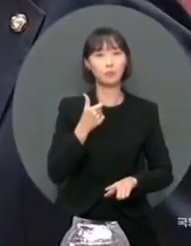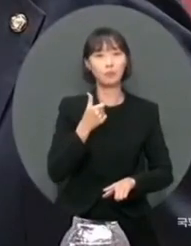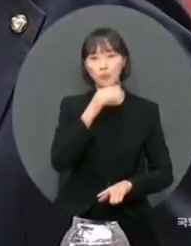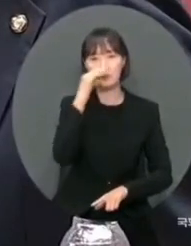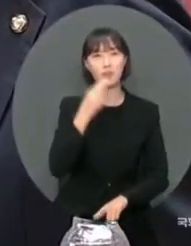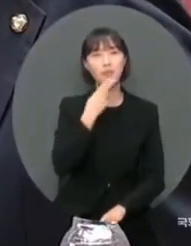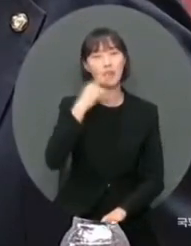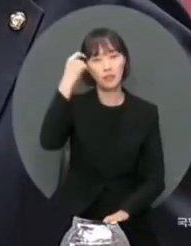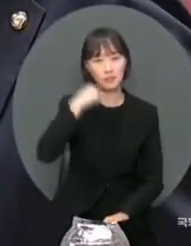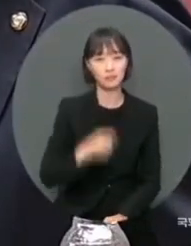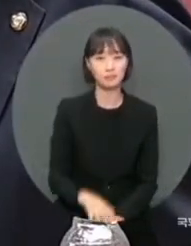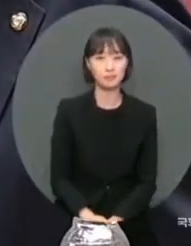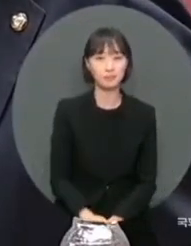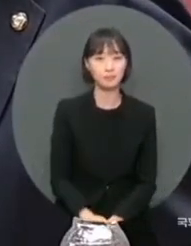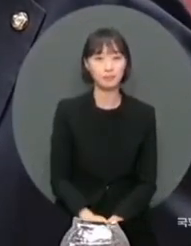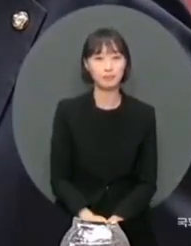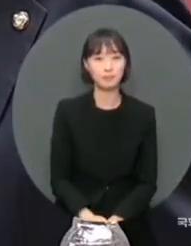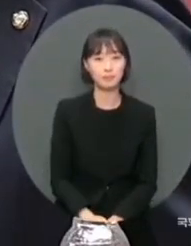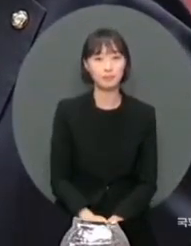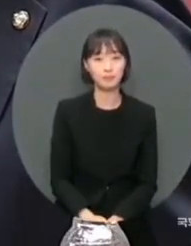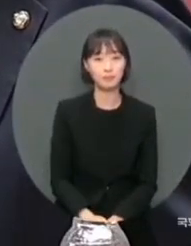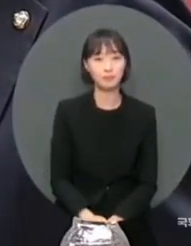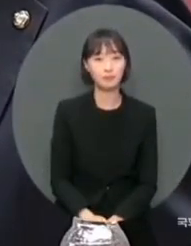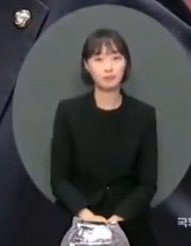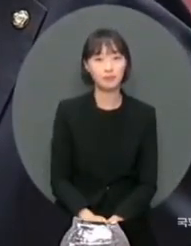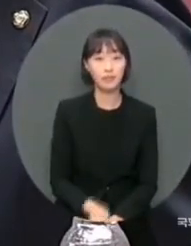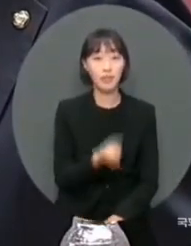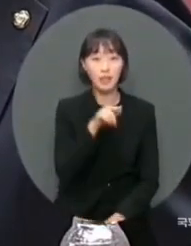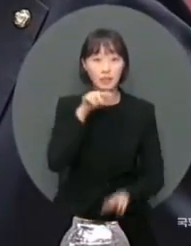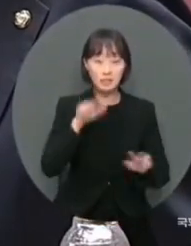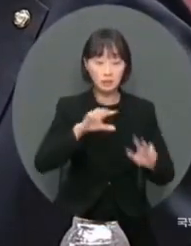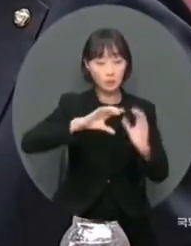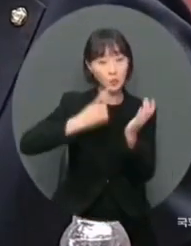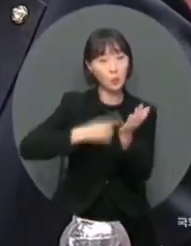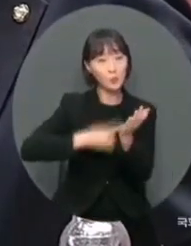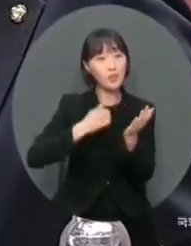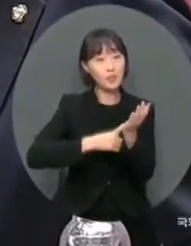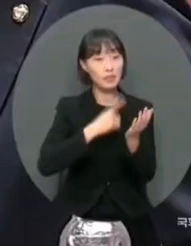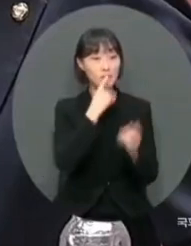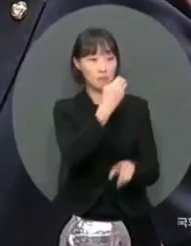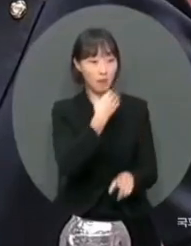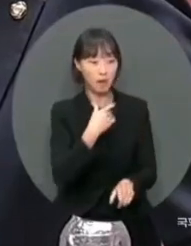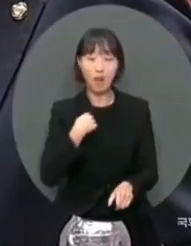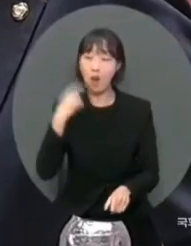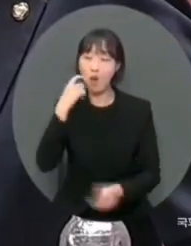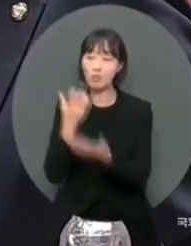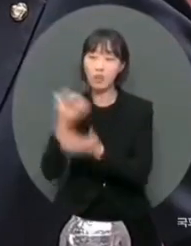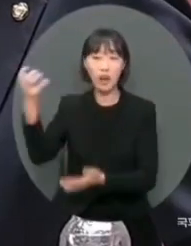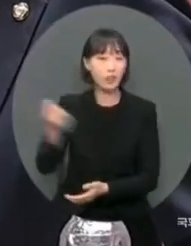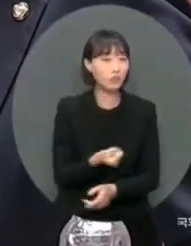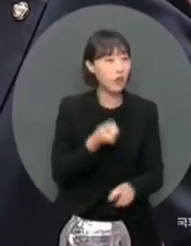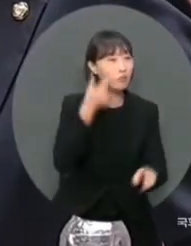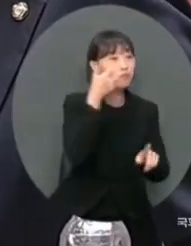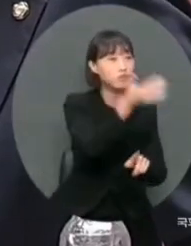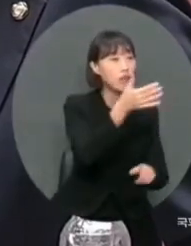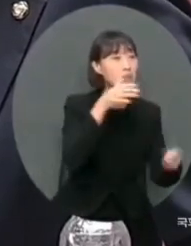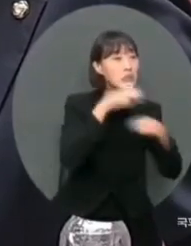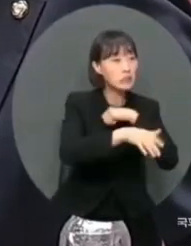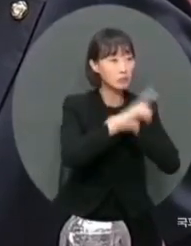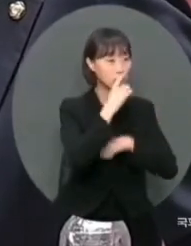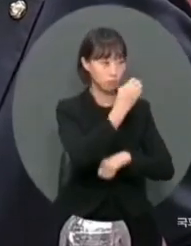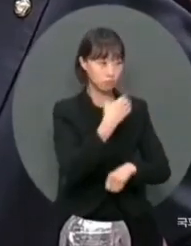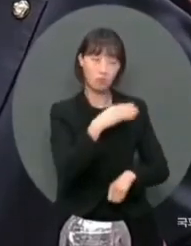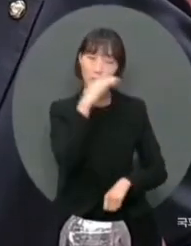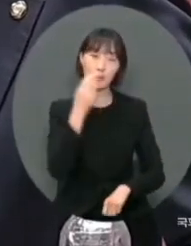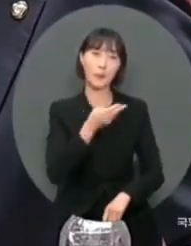지금 총리께서 저에게 허위 문서를 제가 마치 들이대는 것처럼 말씀하시는 것은 굉장히 부적절합니다. 아니, 만약에 이 문건이 허위 문서가 저는,